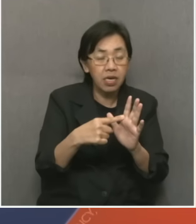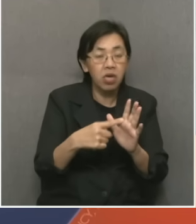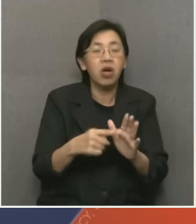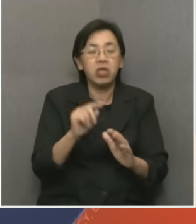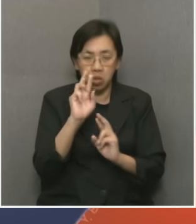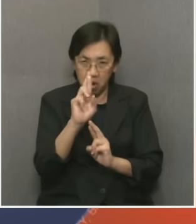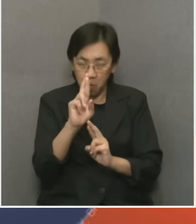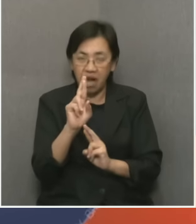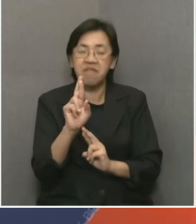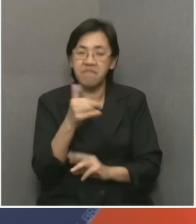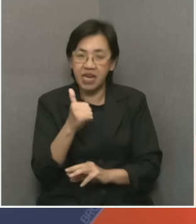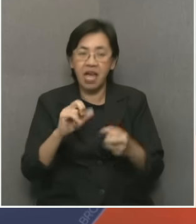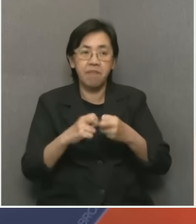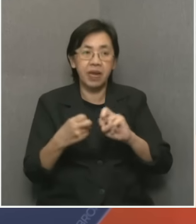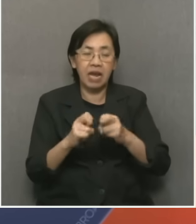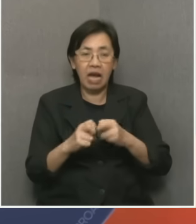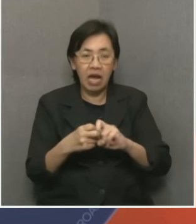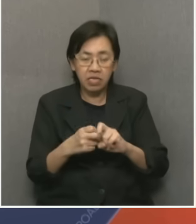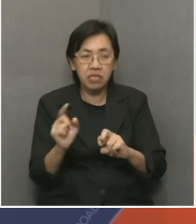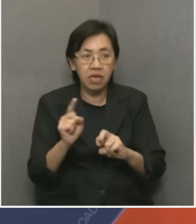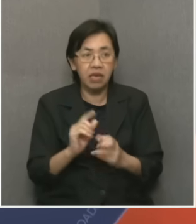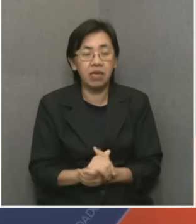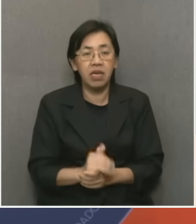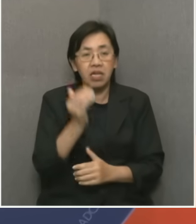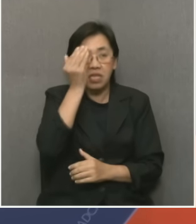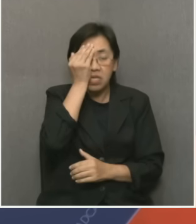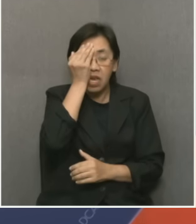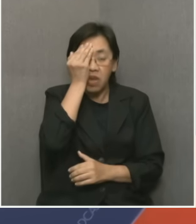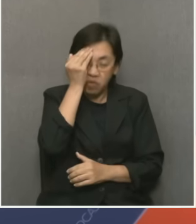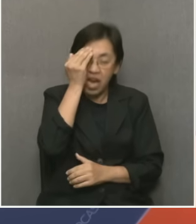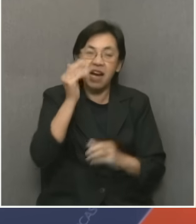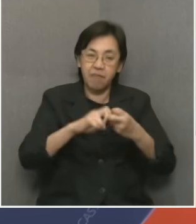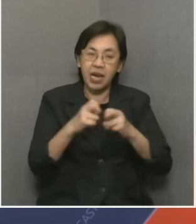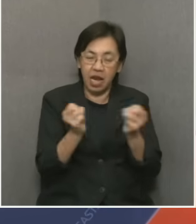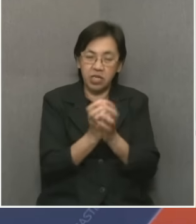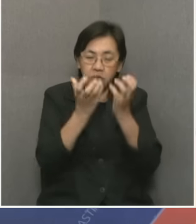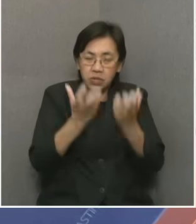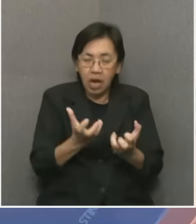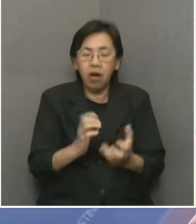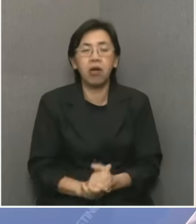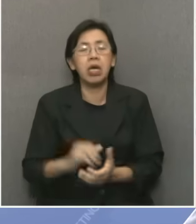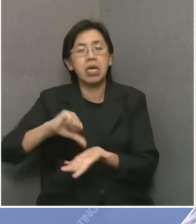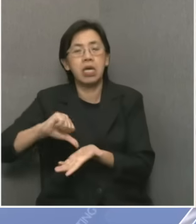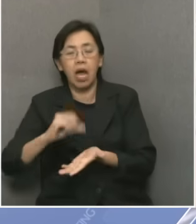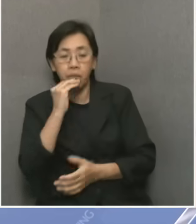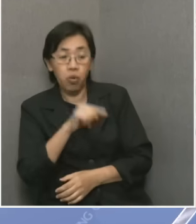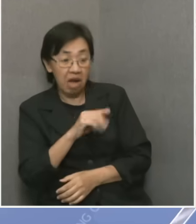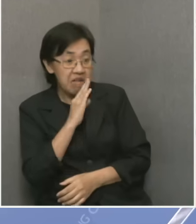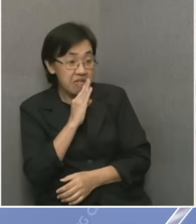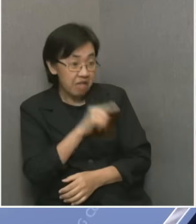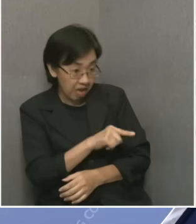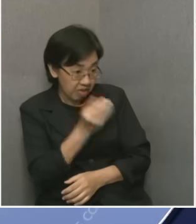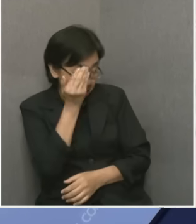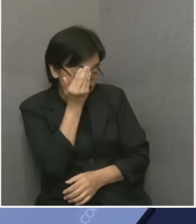ว่าจะเกิดแผ่นดินไหวในอิสราเอลใช่ไหมฮะก็ส่งสัญญาณมาในลักษณะนี้ว่ามันจะนำไปสู่